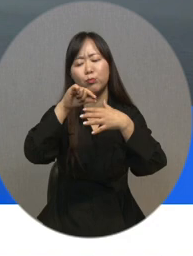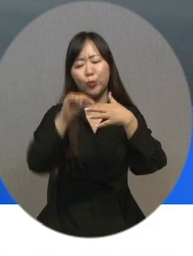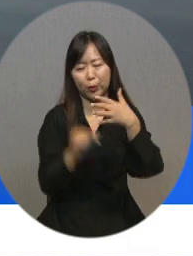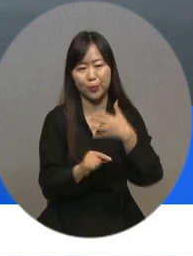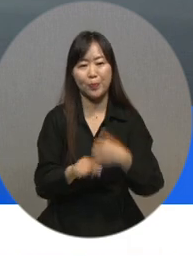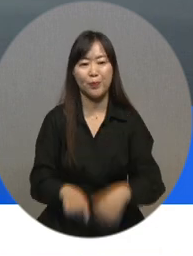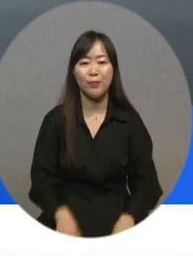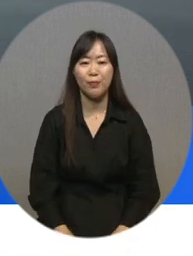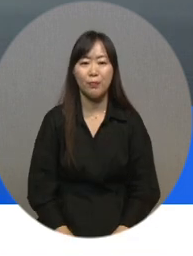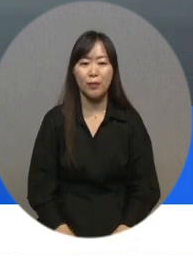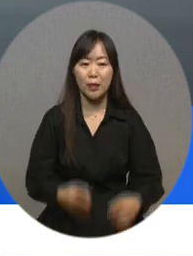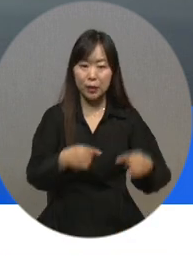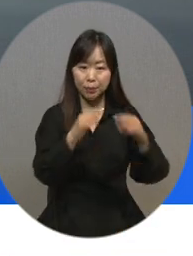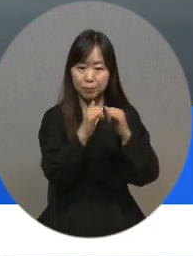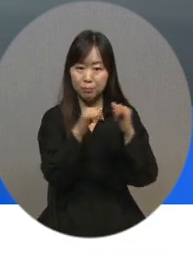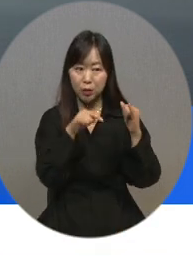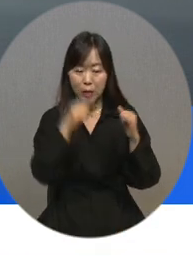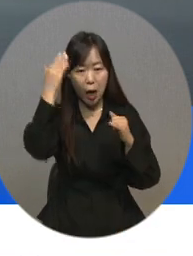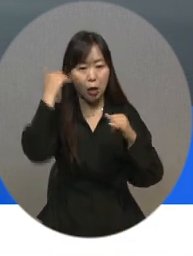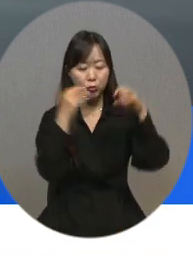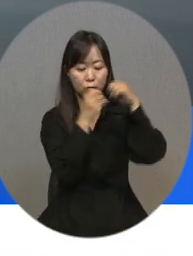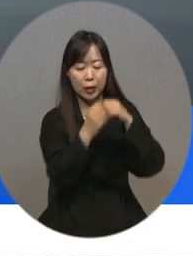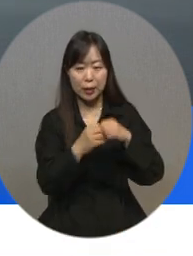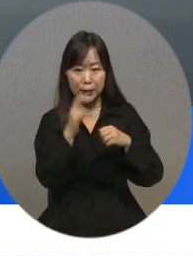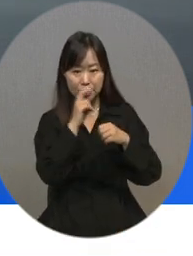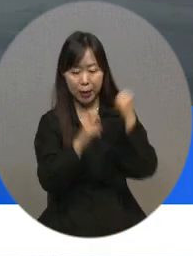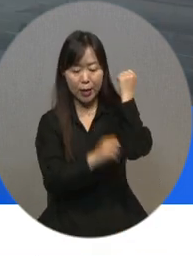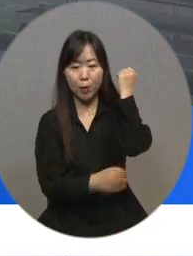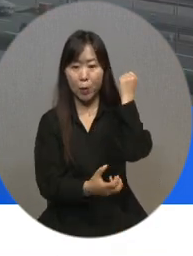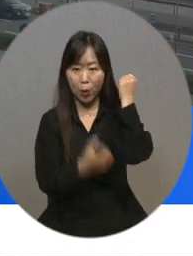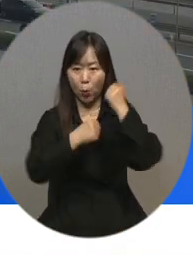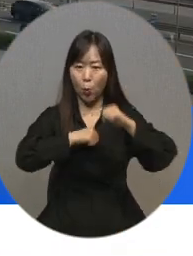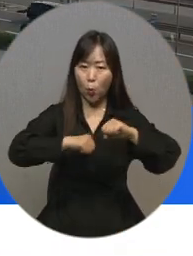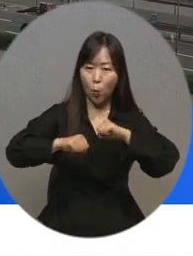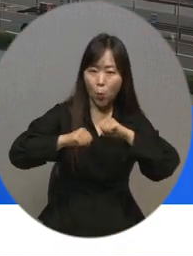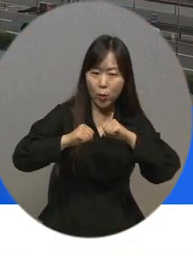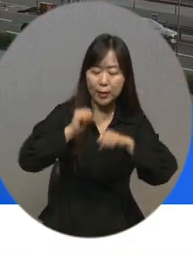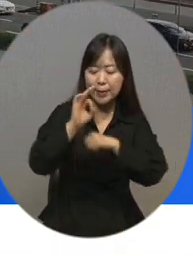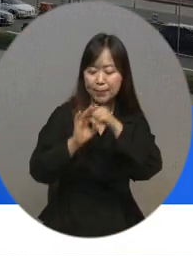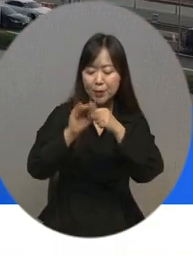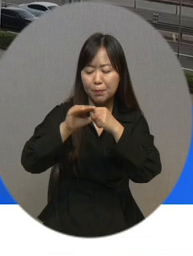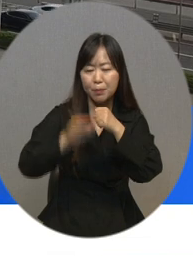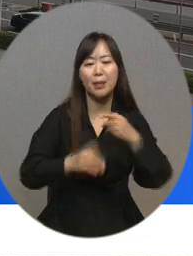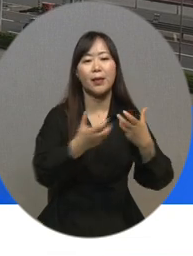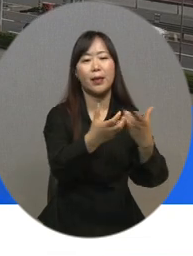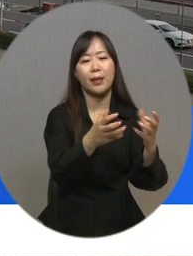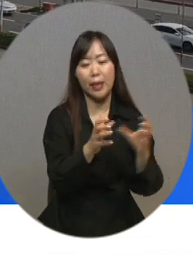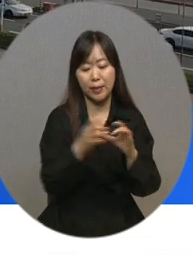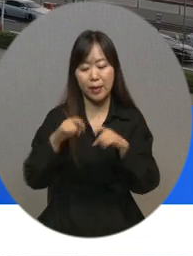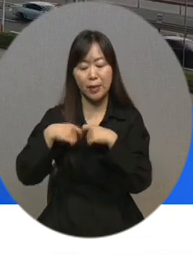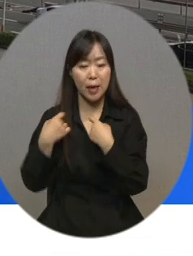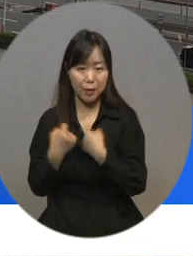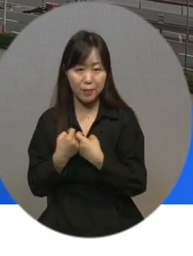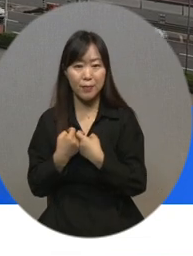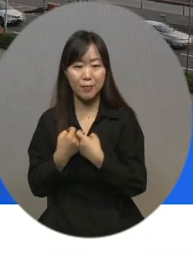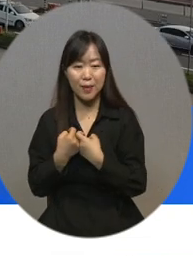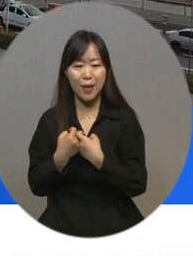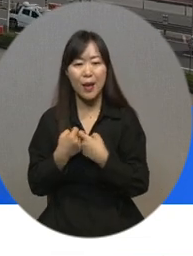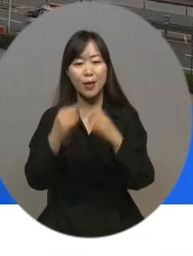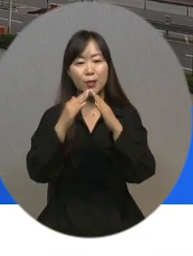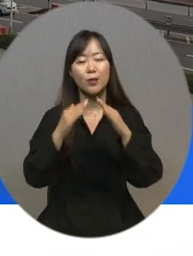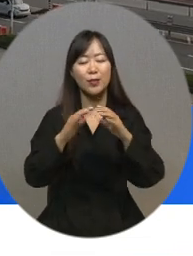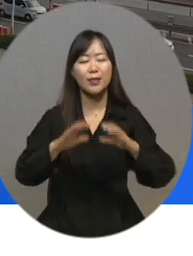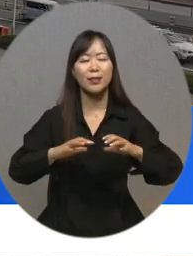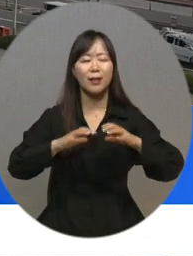프로그램인데요 참가 대상은 한국 전통음악을 기반으로 활동한지 10년 이내의 단체와 개인이며 전주